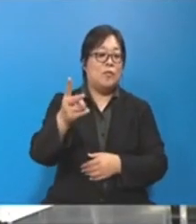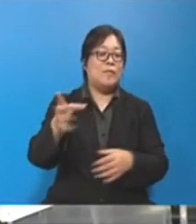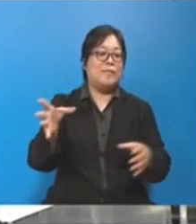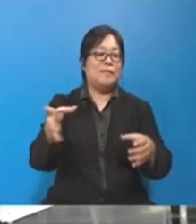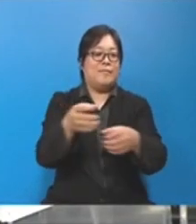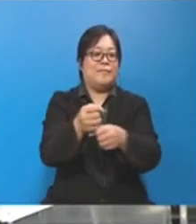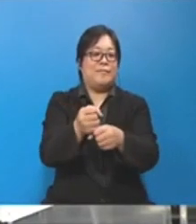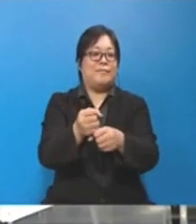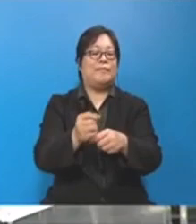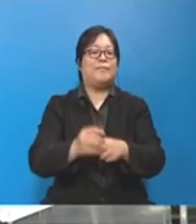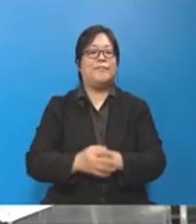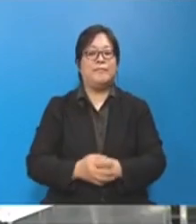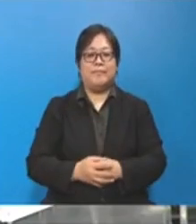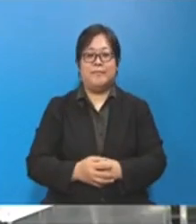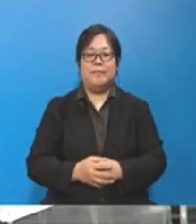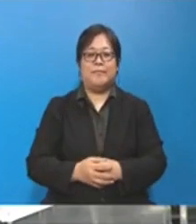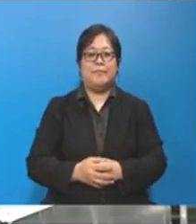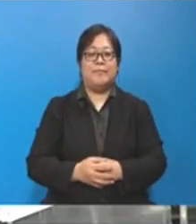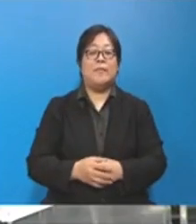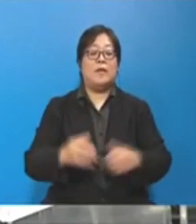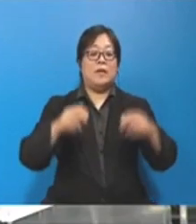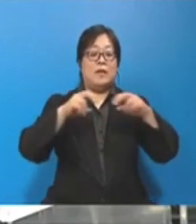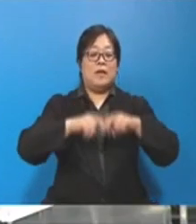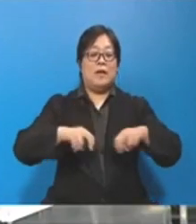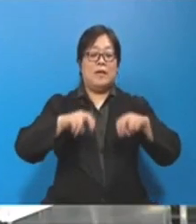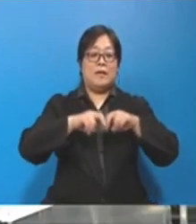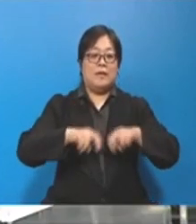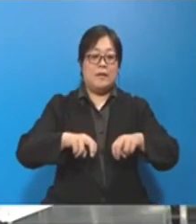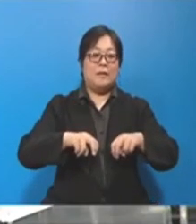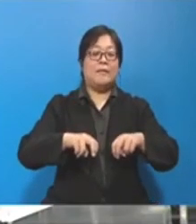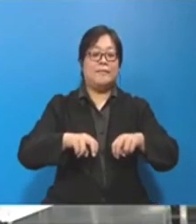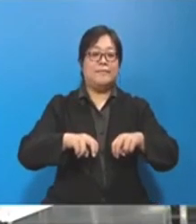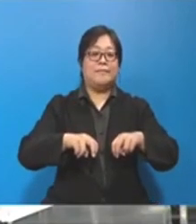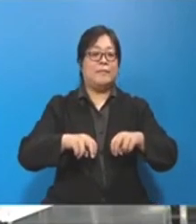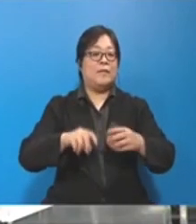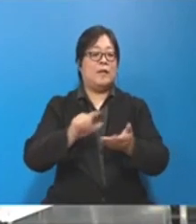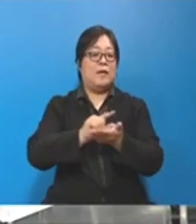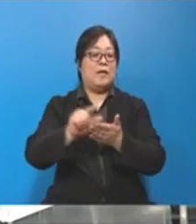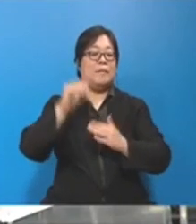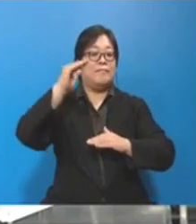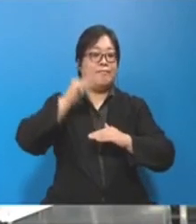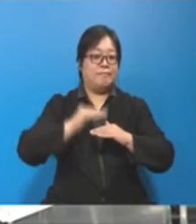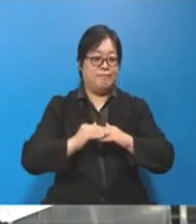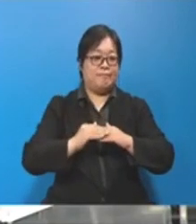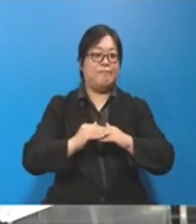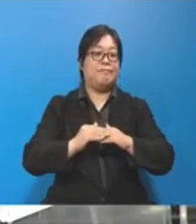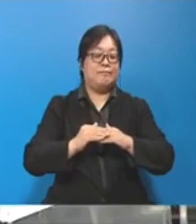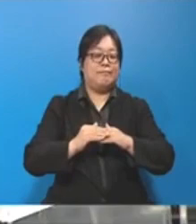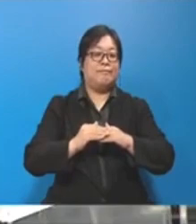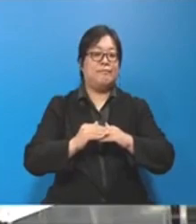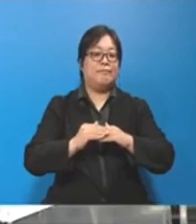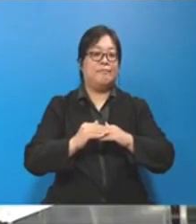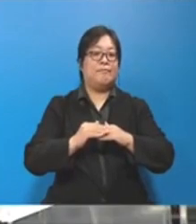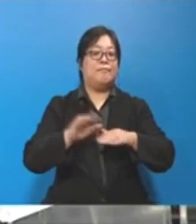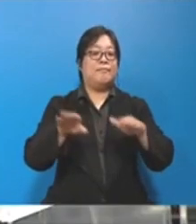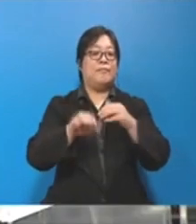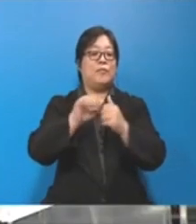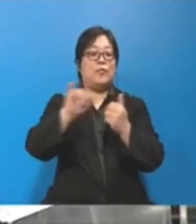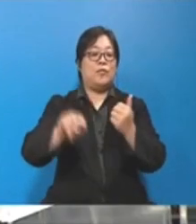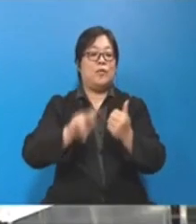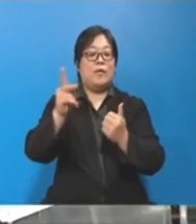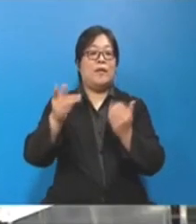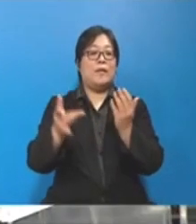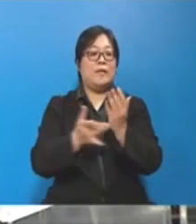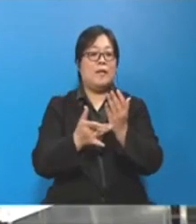hukum karena jawaban ini jadi apabila kajian tentang kajian gaji minimum yang telah dijalankan oleh Hai datang kau